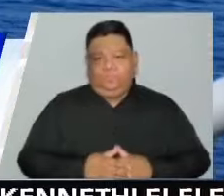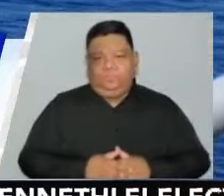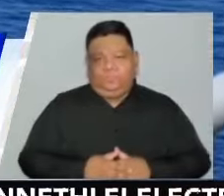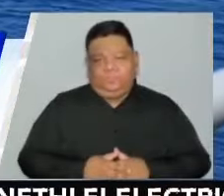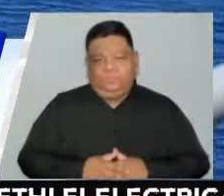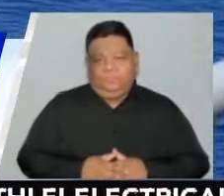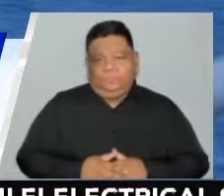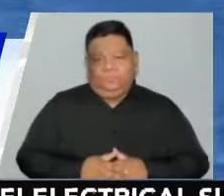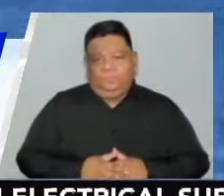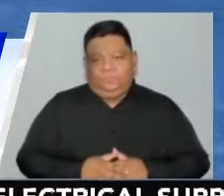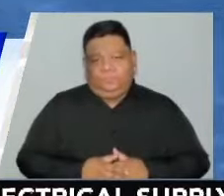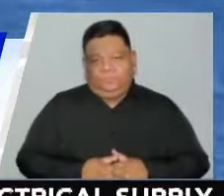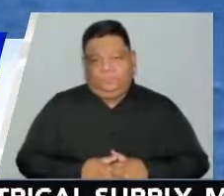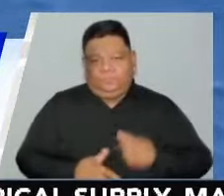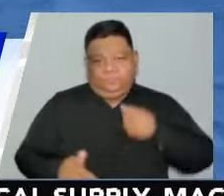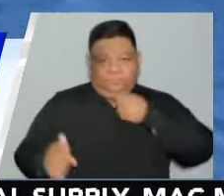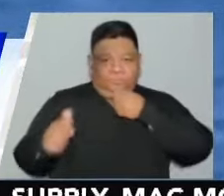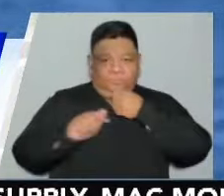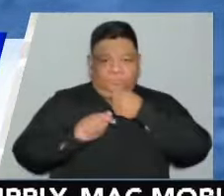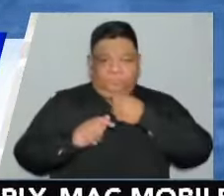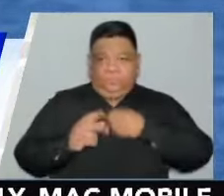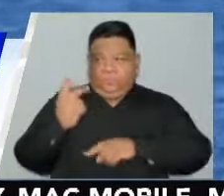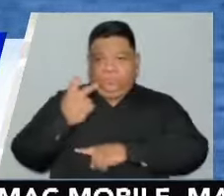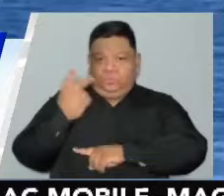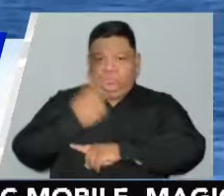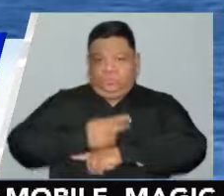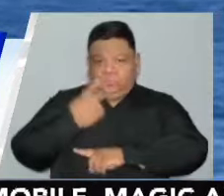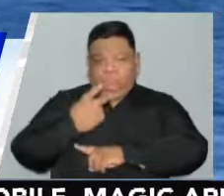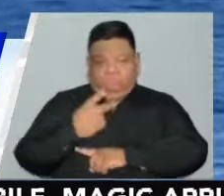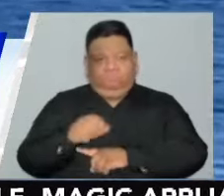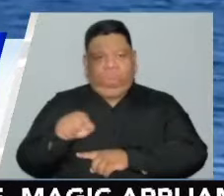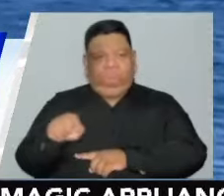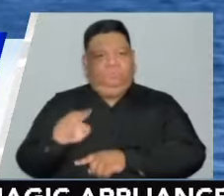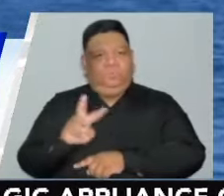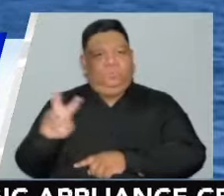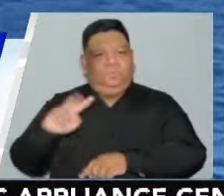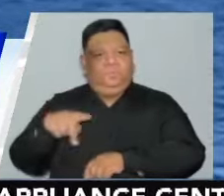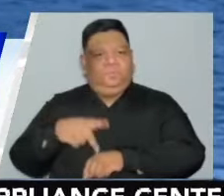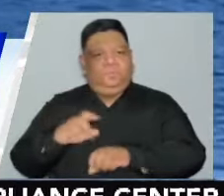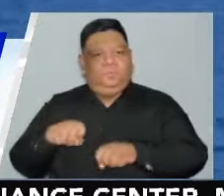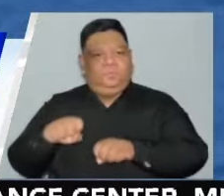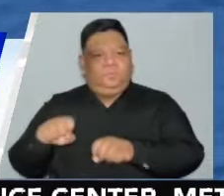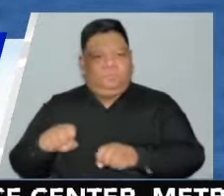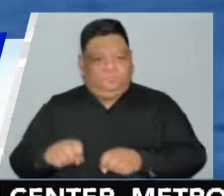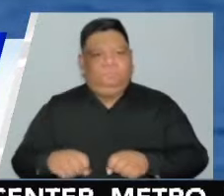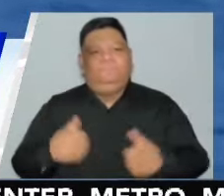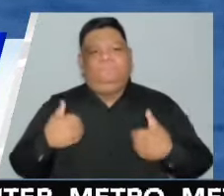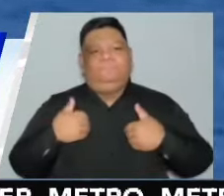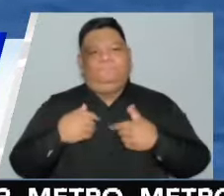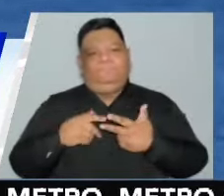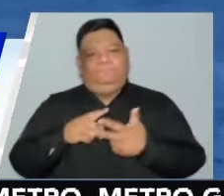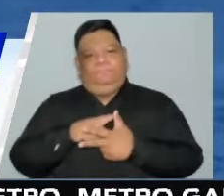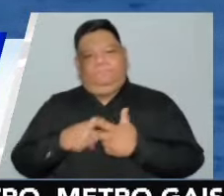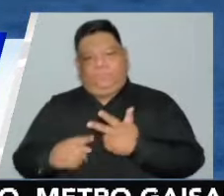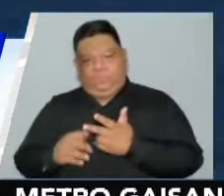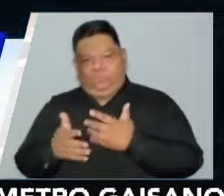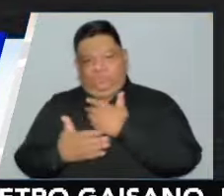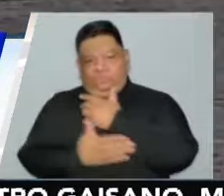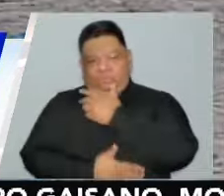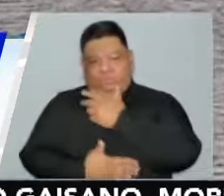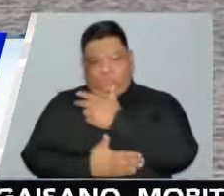Sa ikalawang araw sa West Philippine Sea ng magkakaalyadong Navy, nakabantay pa rin ang isang warship ng People's Liberation Army Navy ng